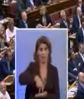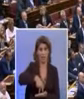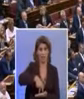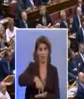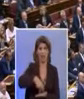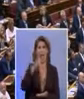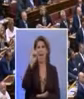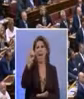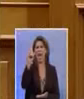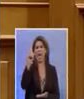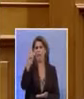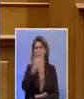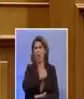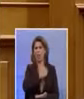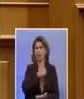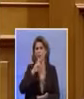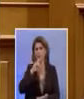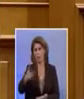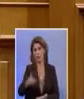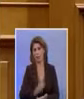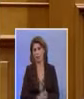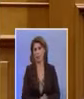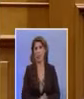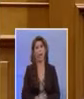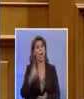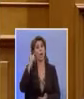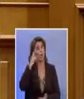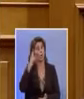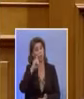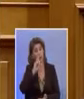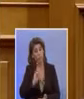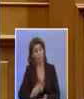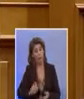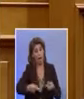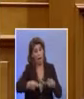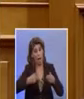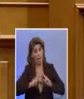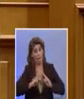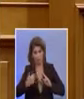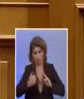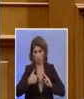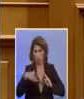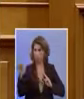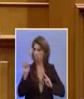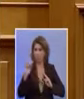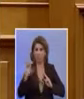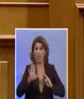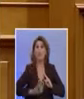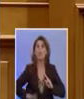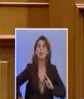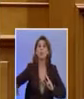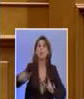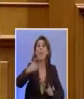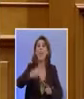μόνο ερώτημα. Νομίζω οφείλετε μία απάντηση, όχι σε μένα, αλλά στον ελληνικό